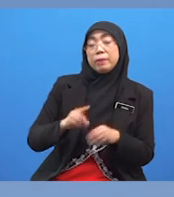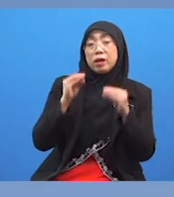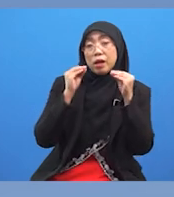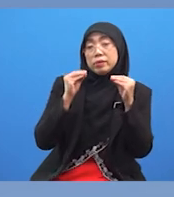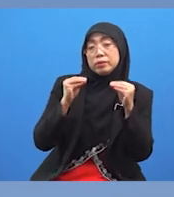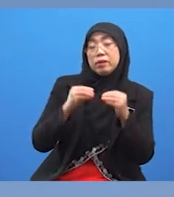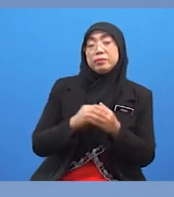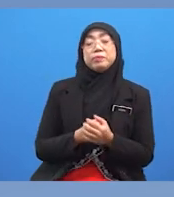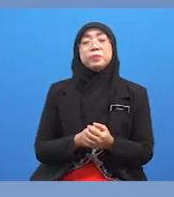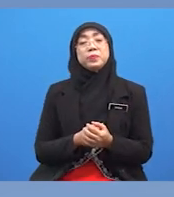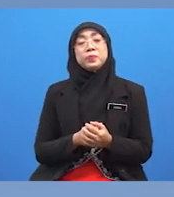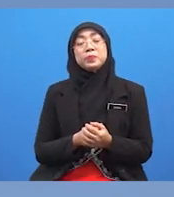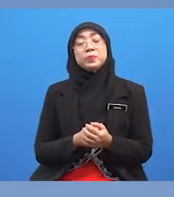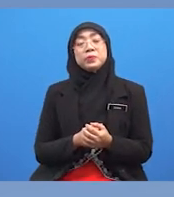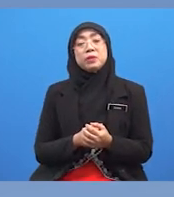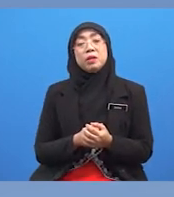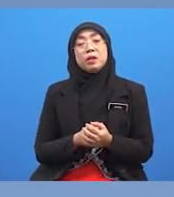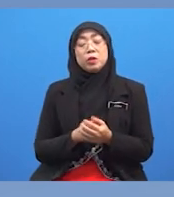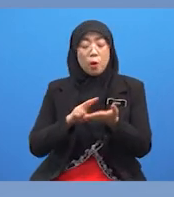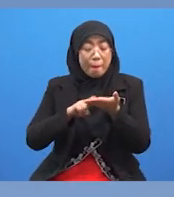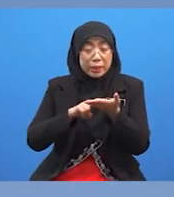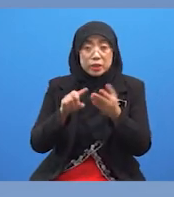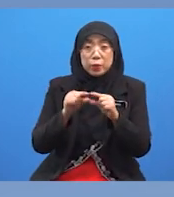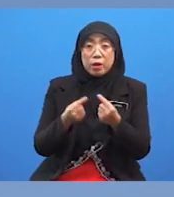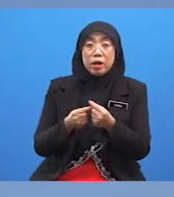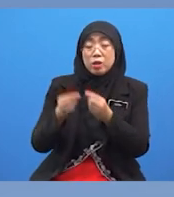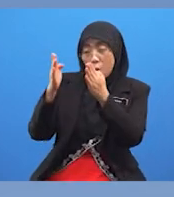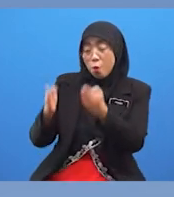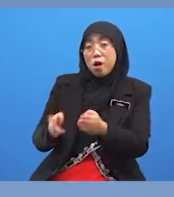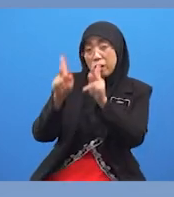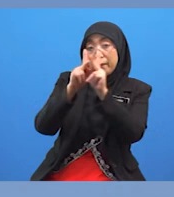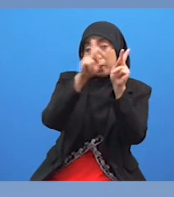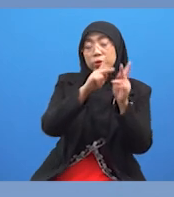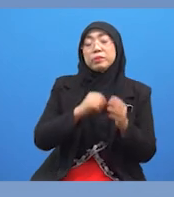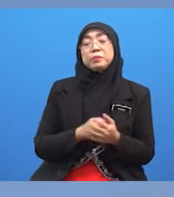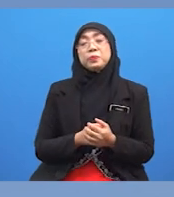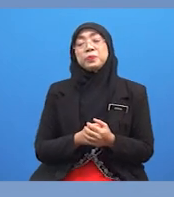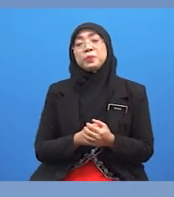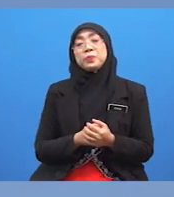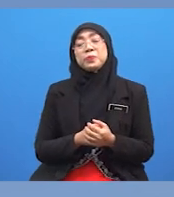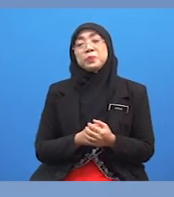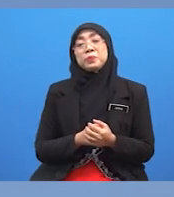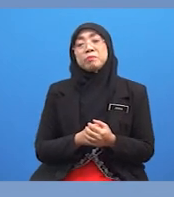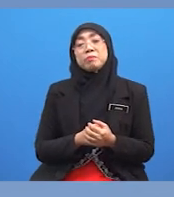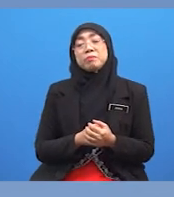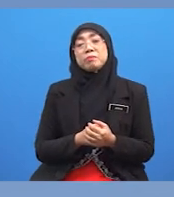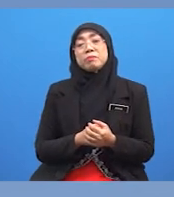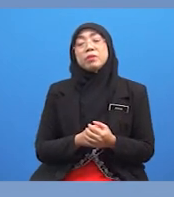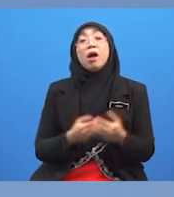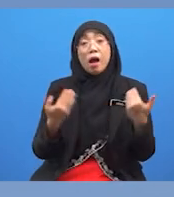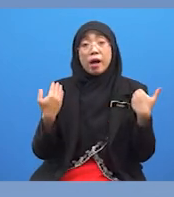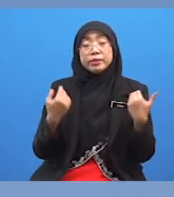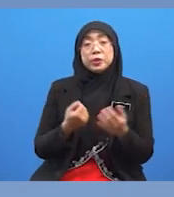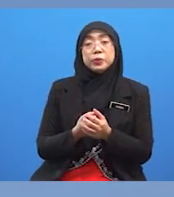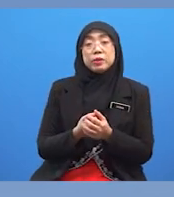bertanggungjawab mengajar, mengaji kepada budak-budak kampung. Lebih makruf pula belajar ilmu agama